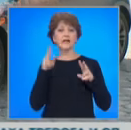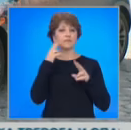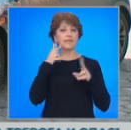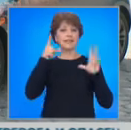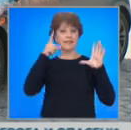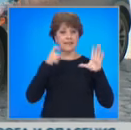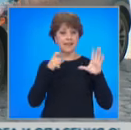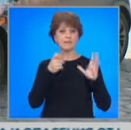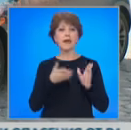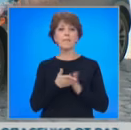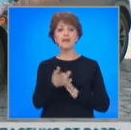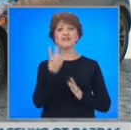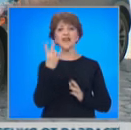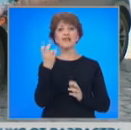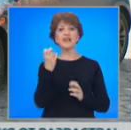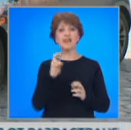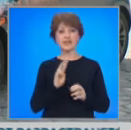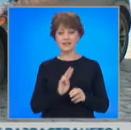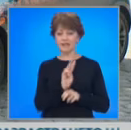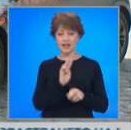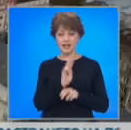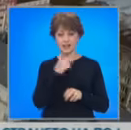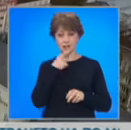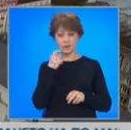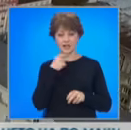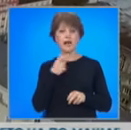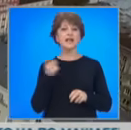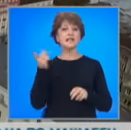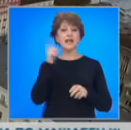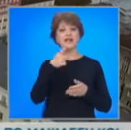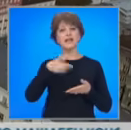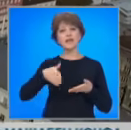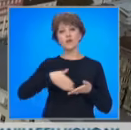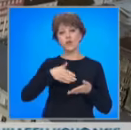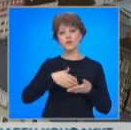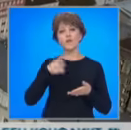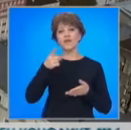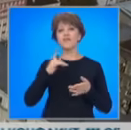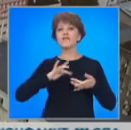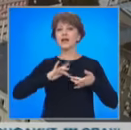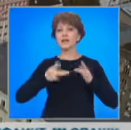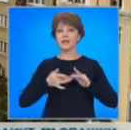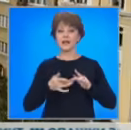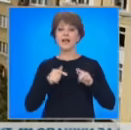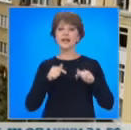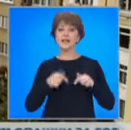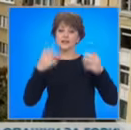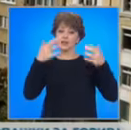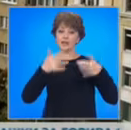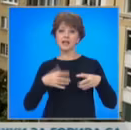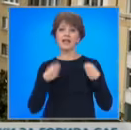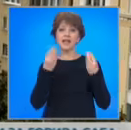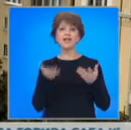през 2012 година. По-късно услугата стартира в интернет. Днес актуализираните данни дават много повече